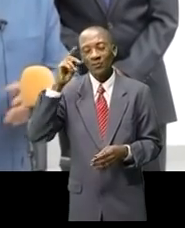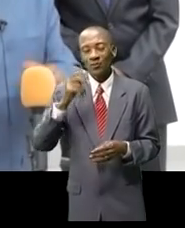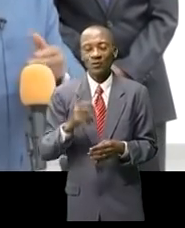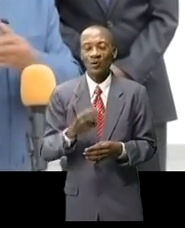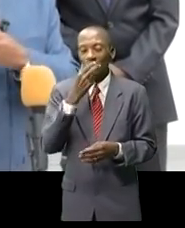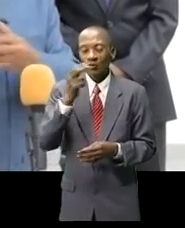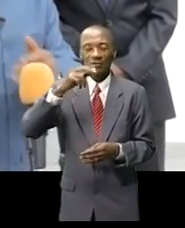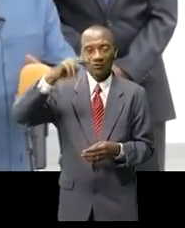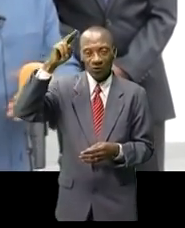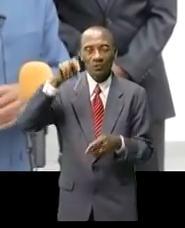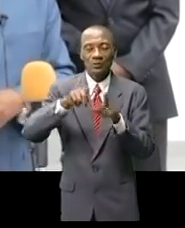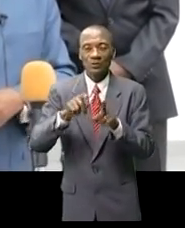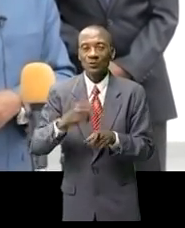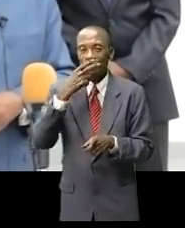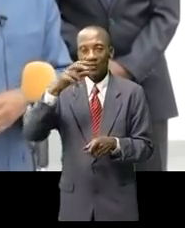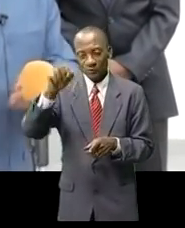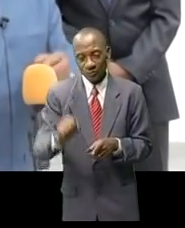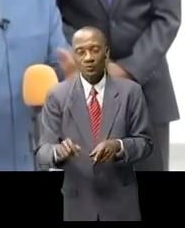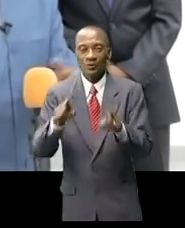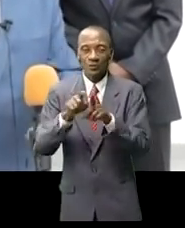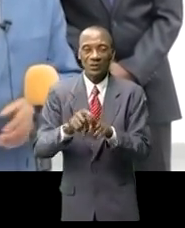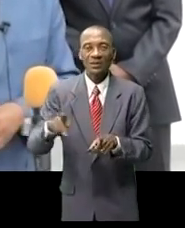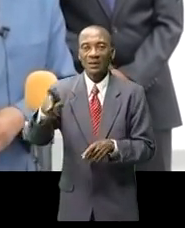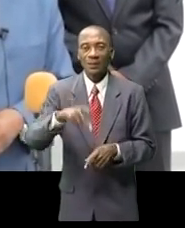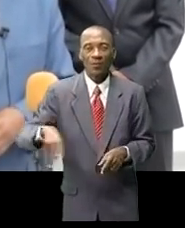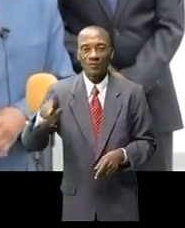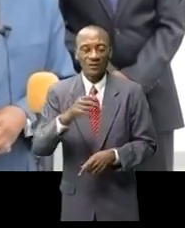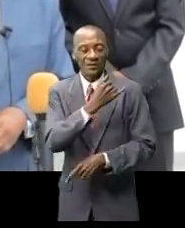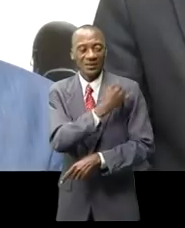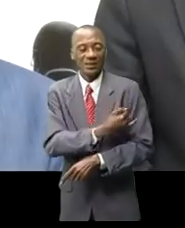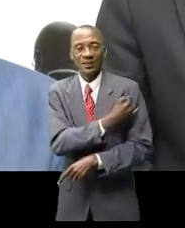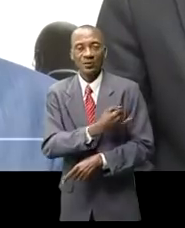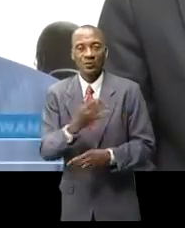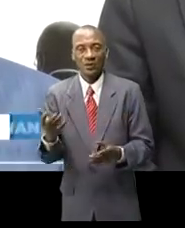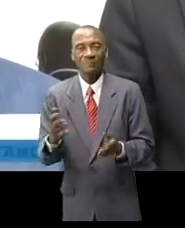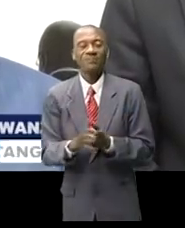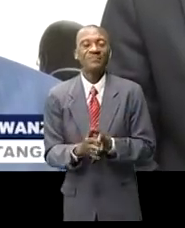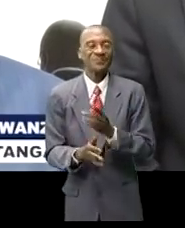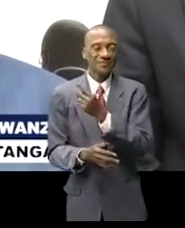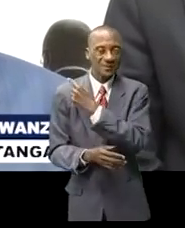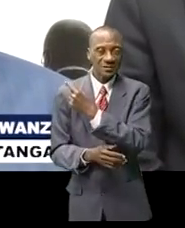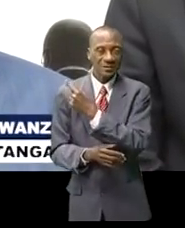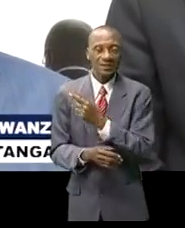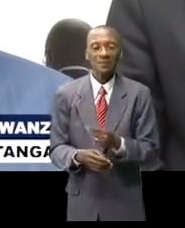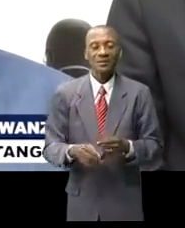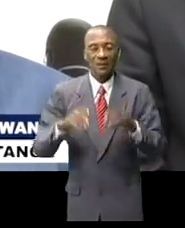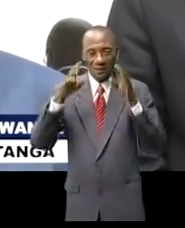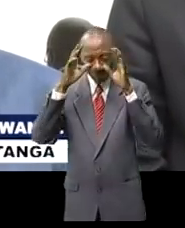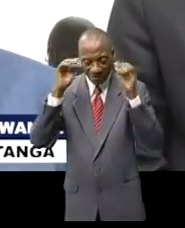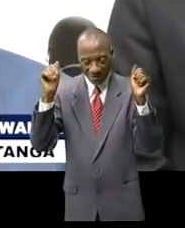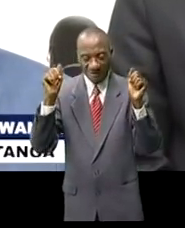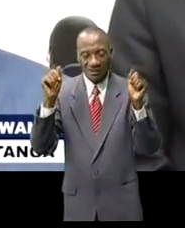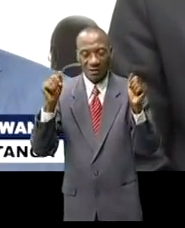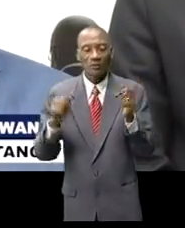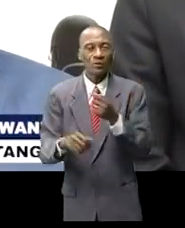il y a eu quelque chose qui est venu se greffer, c'est Nirangongo. C'est ainsi que les enfants d'une école chez